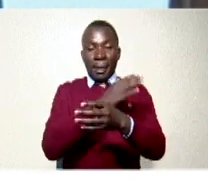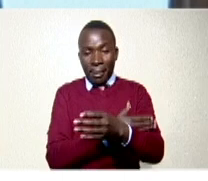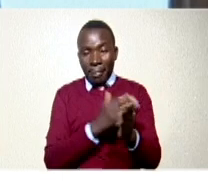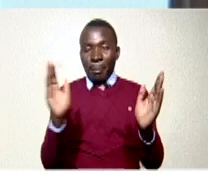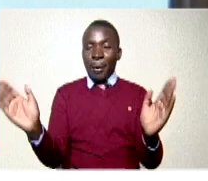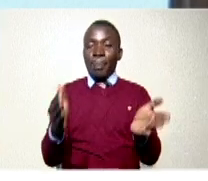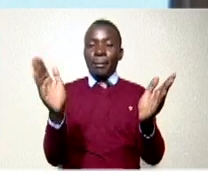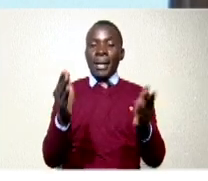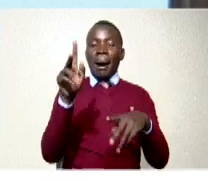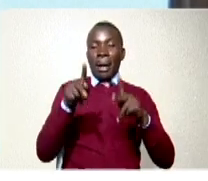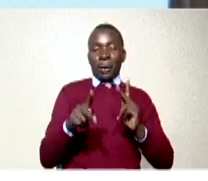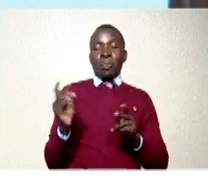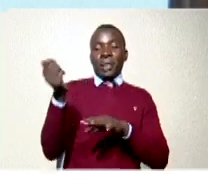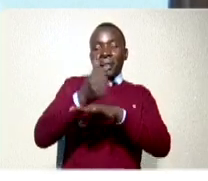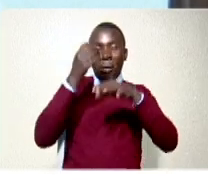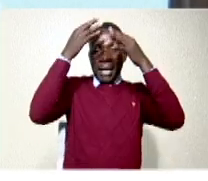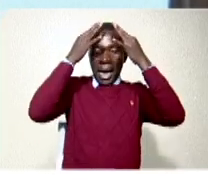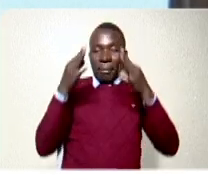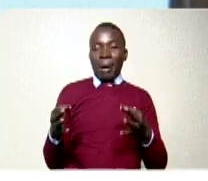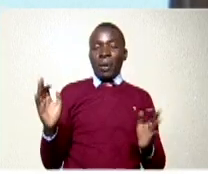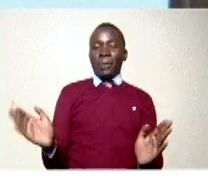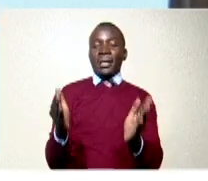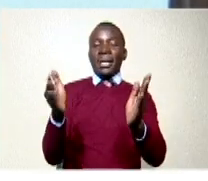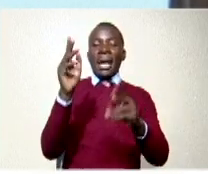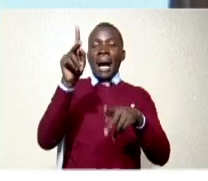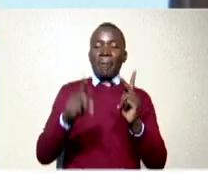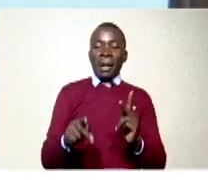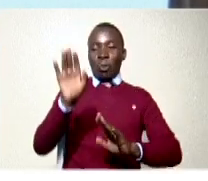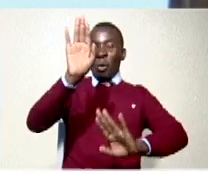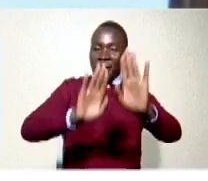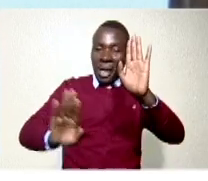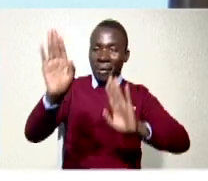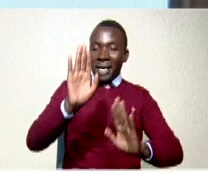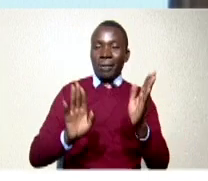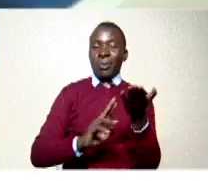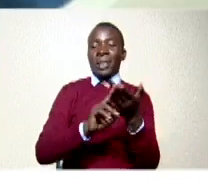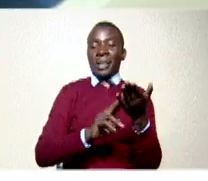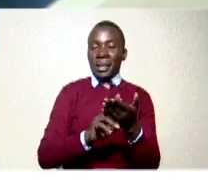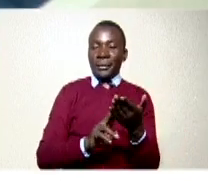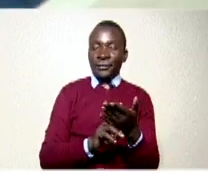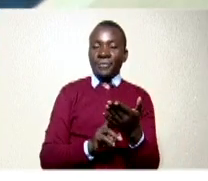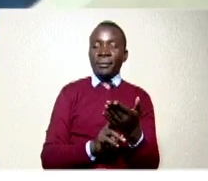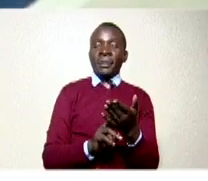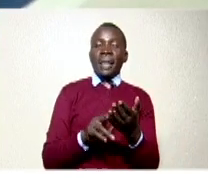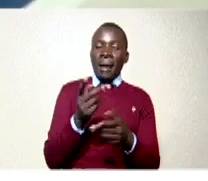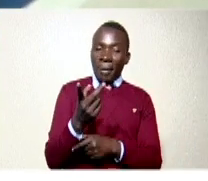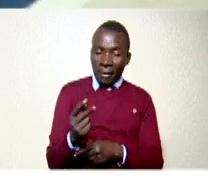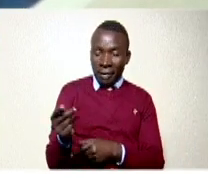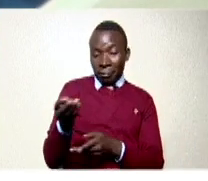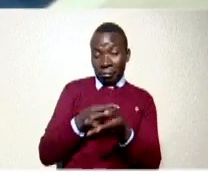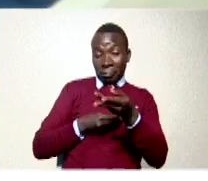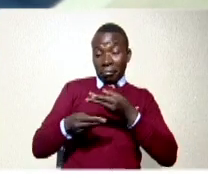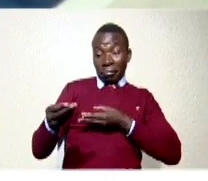gushishikariza abantu ndetse munashyiraho n'ingamba mu gushishikariza abantu kwitabira gukoresha amafaranga guhererekanya